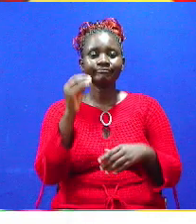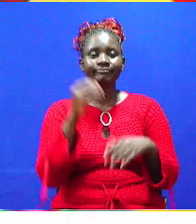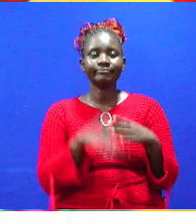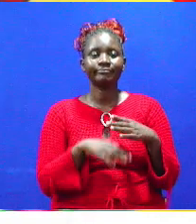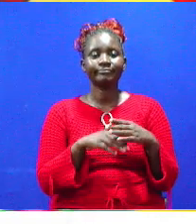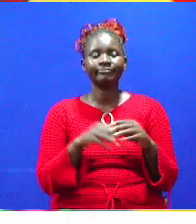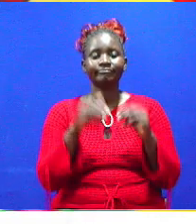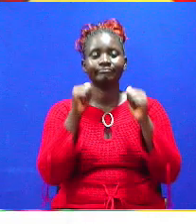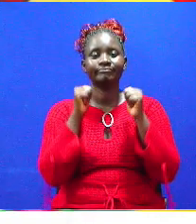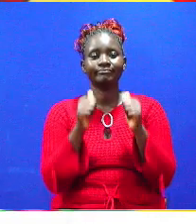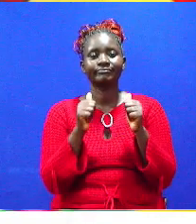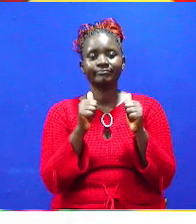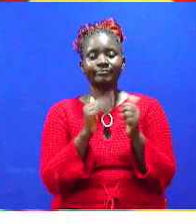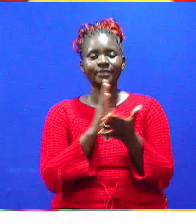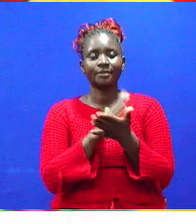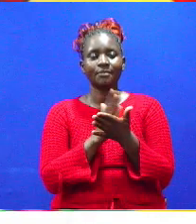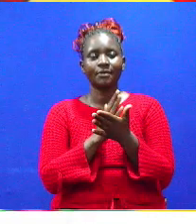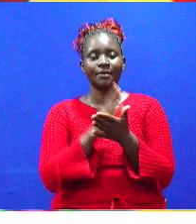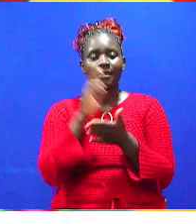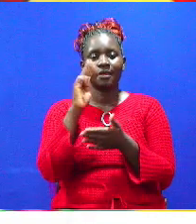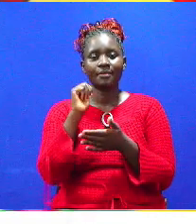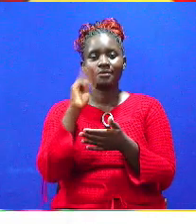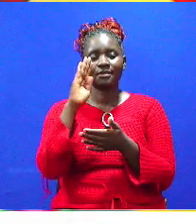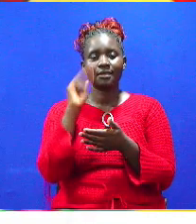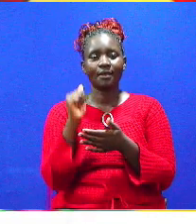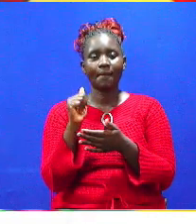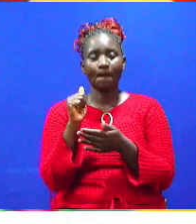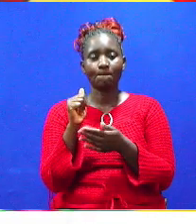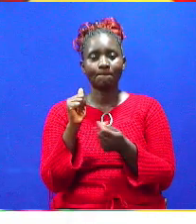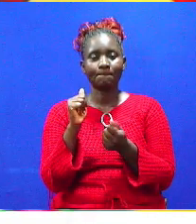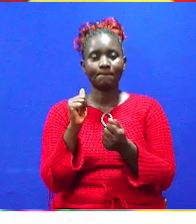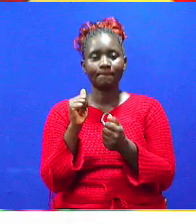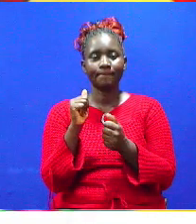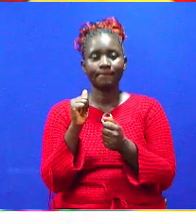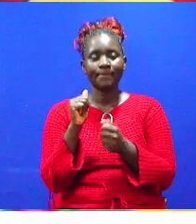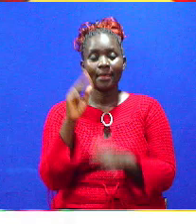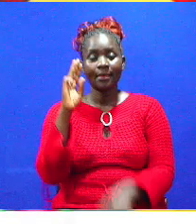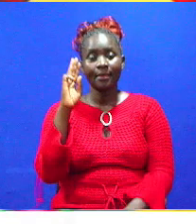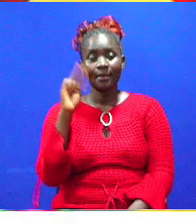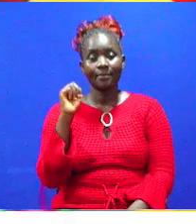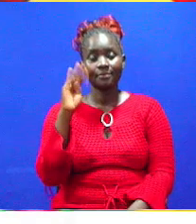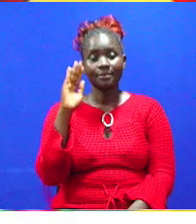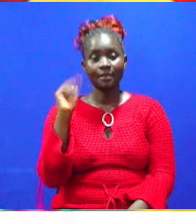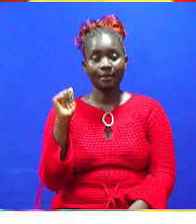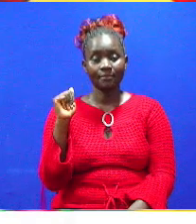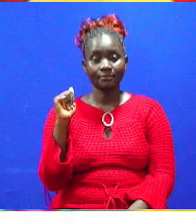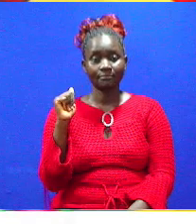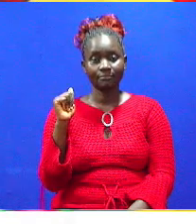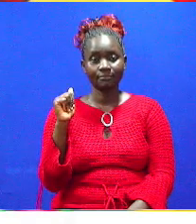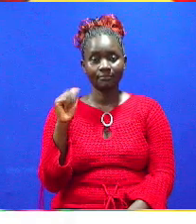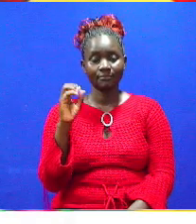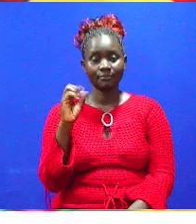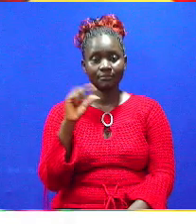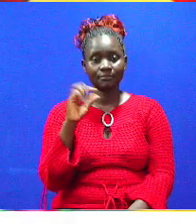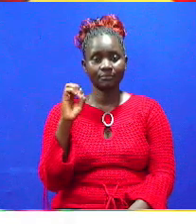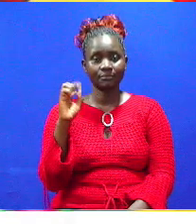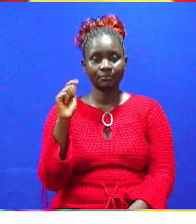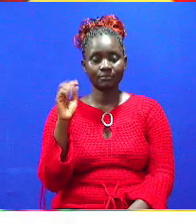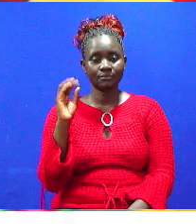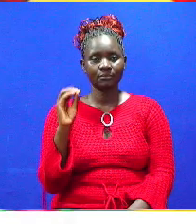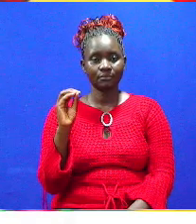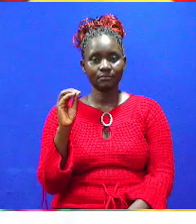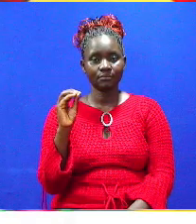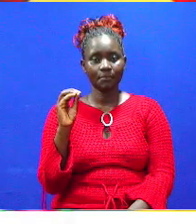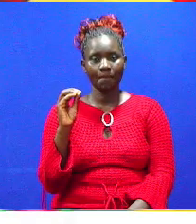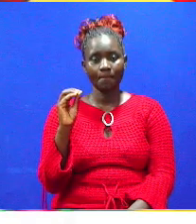Nyamira nigo egati yaba MCA kuruwase county yogati yabo MCA bwe wodi ya mango moske samuli ogeto na bwe bwe wodi